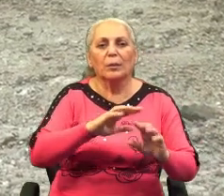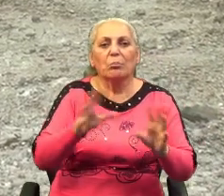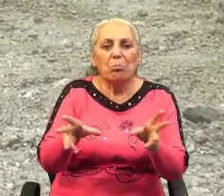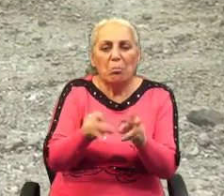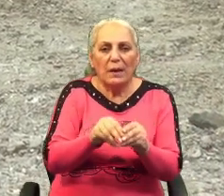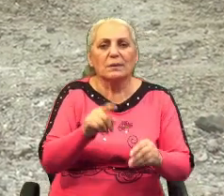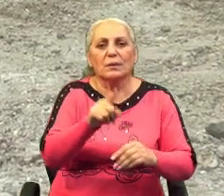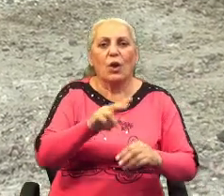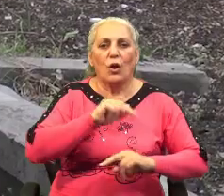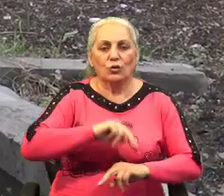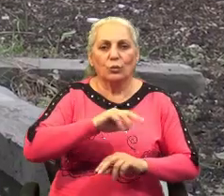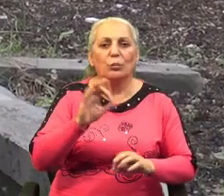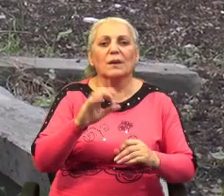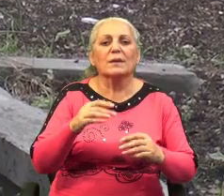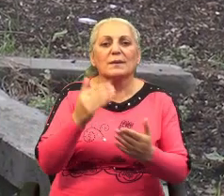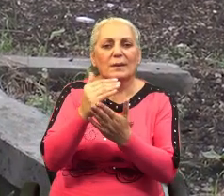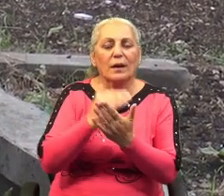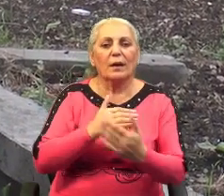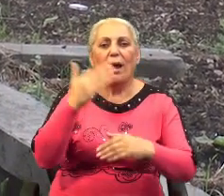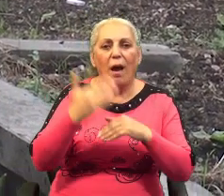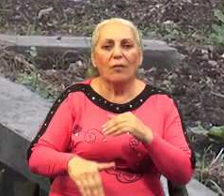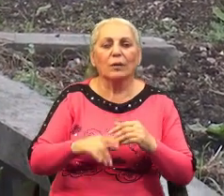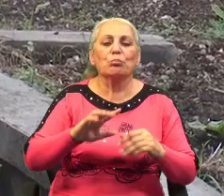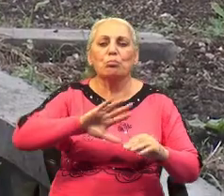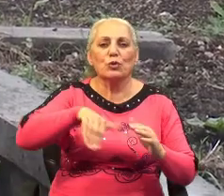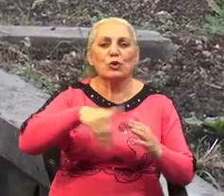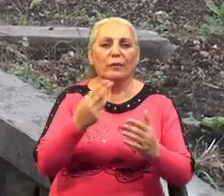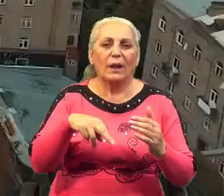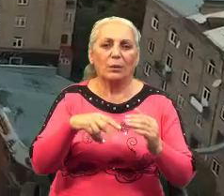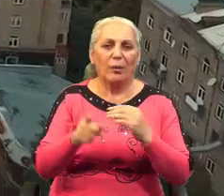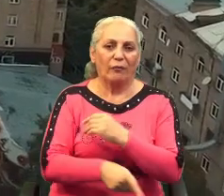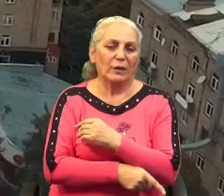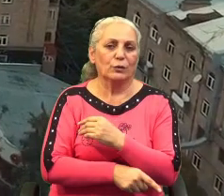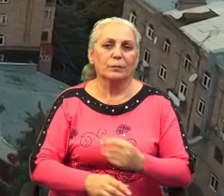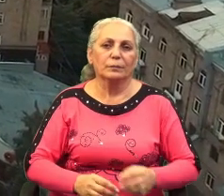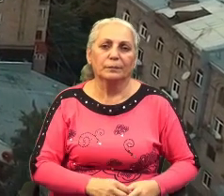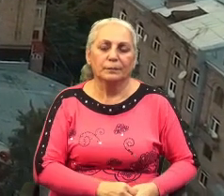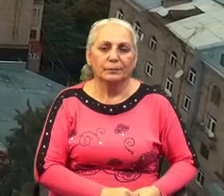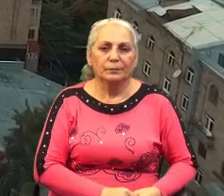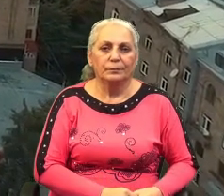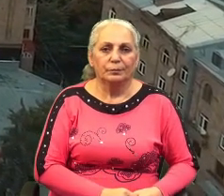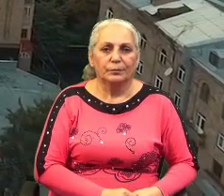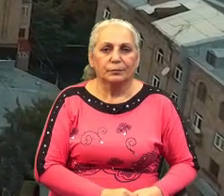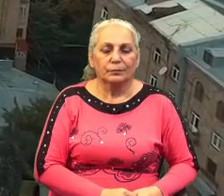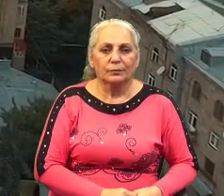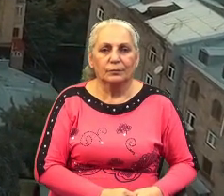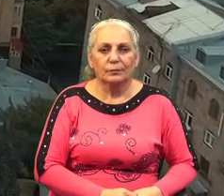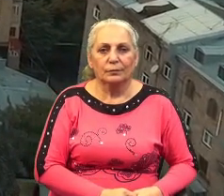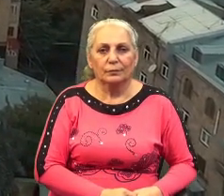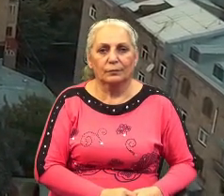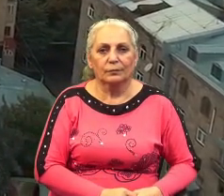սուբվենցիոն ծրագրերի ավարտը նախատեսվում է մինչև տարեվերջ։ Անահիտ Կարապետյան, Մհեր Թադևոսյան, Մոլորակ։